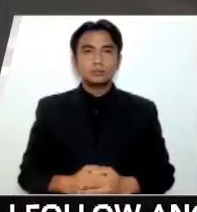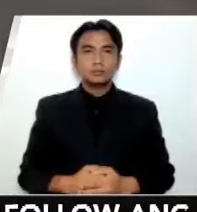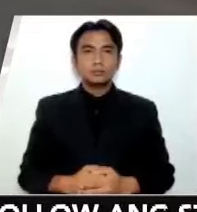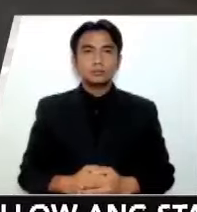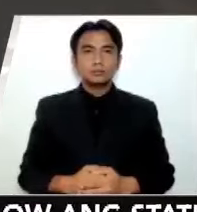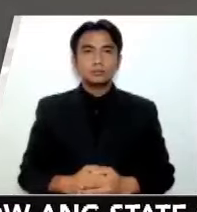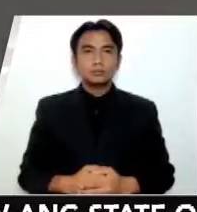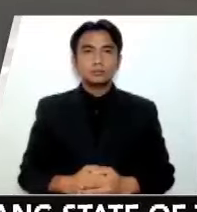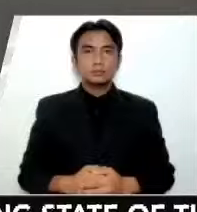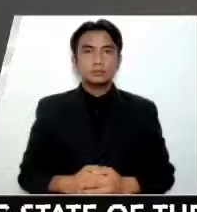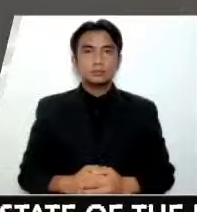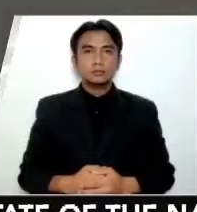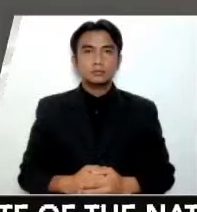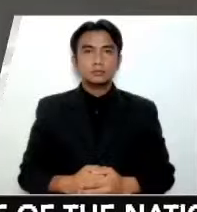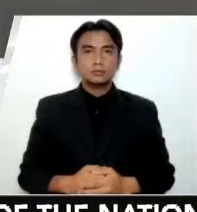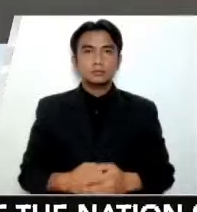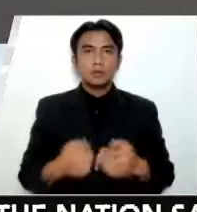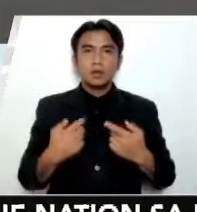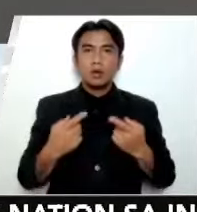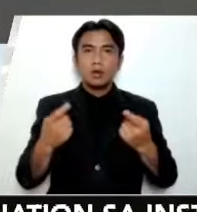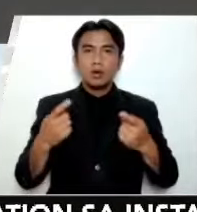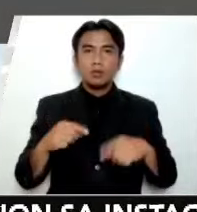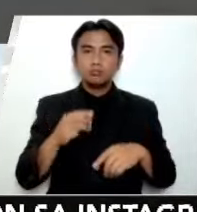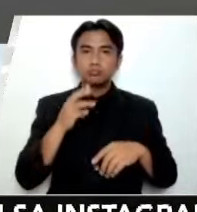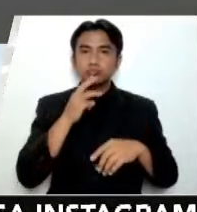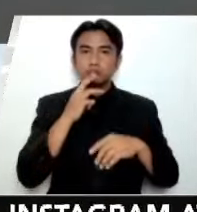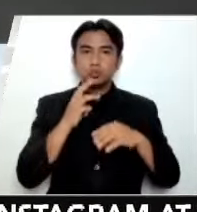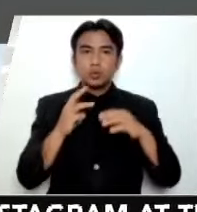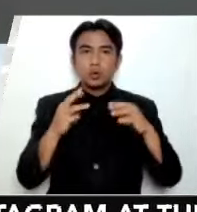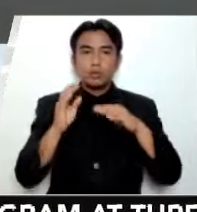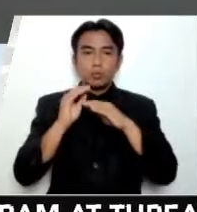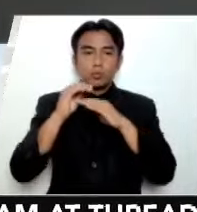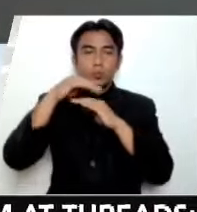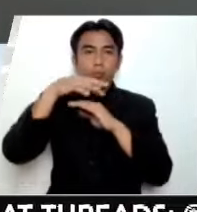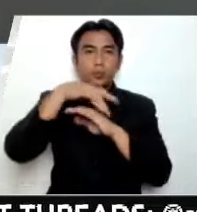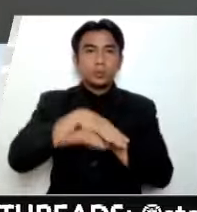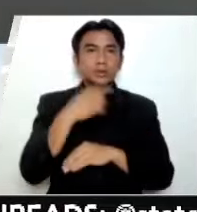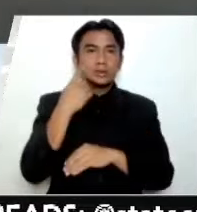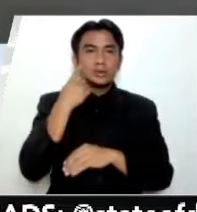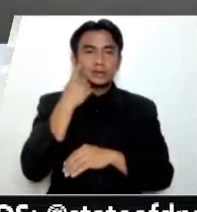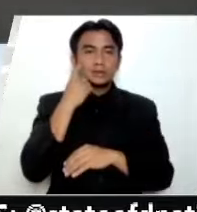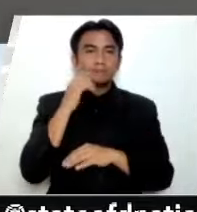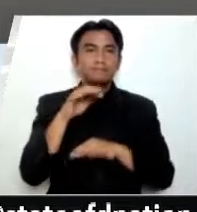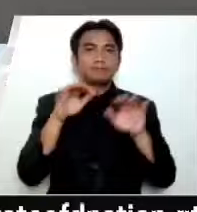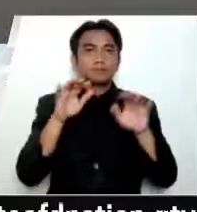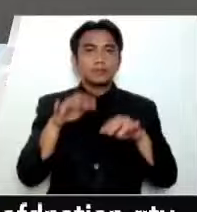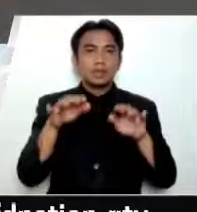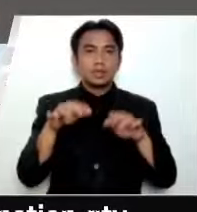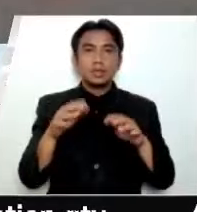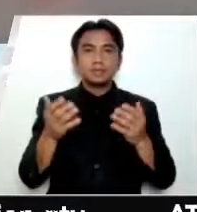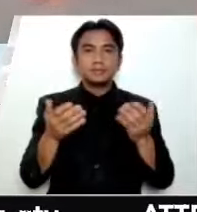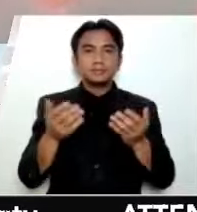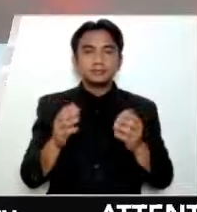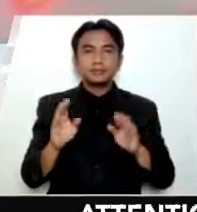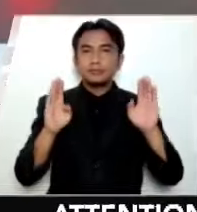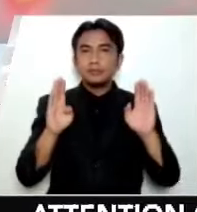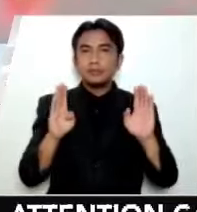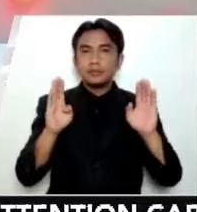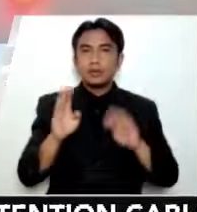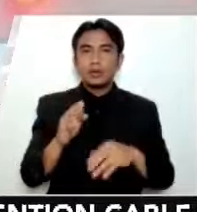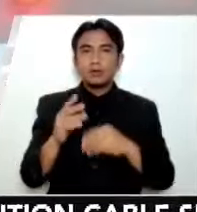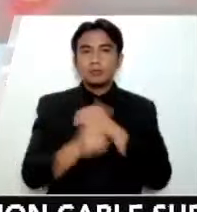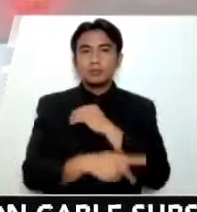Manila nagka-waterfall sa Cannon Road sa gitna ng malakas na ulan kaninang hapon sa Benguet Province. Sa lakas ng ragasa ng tubig, iisang